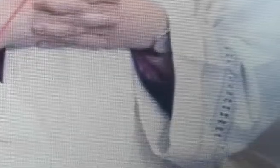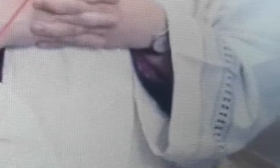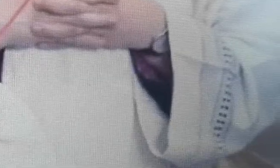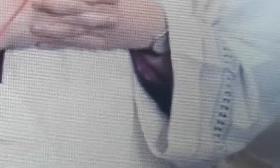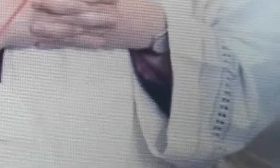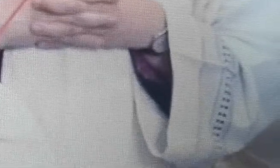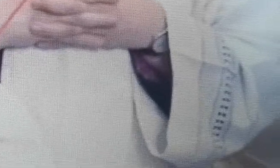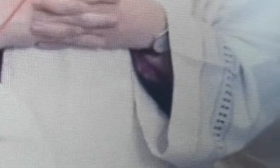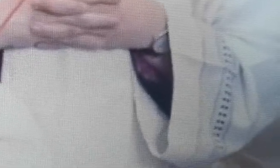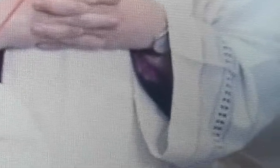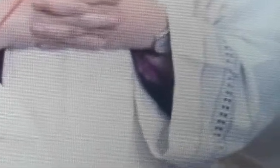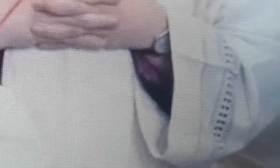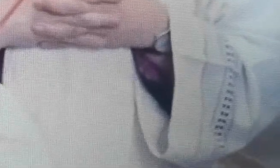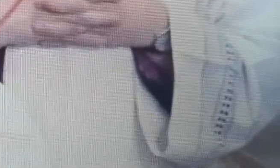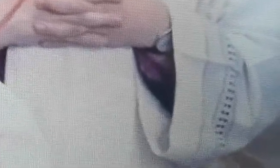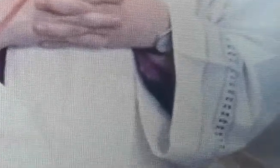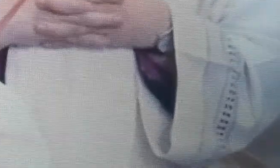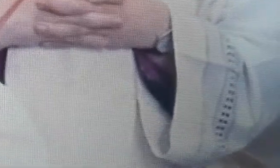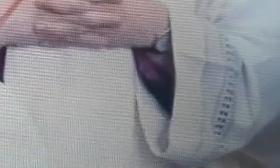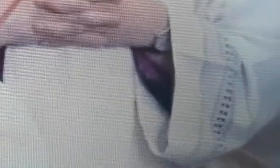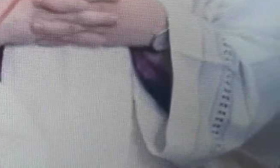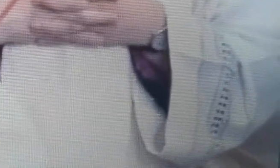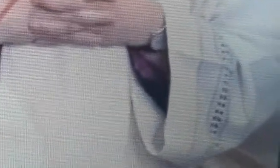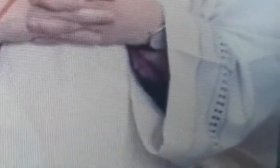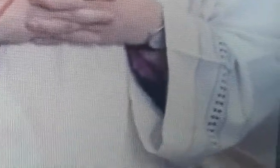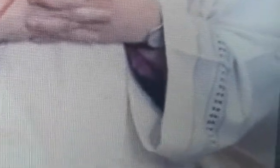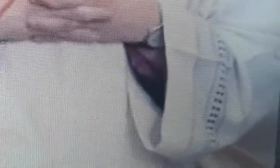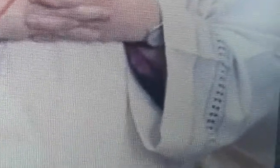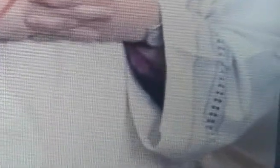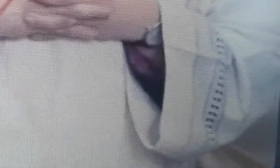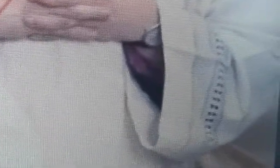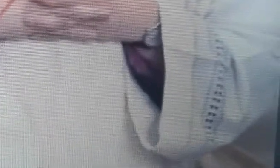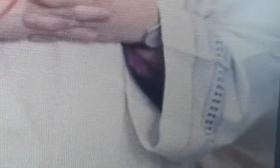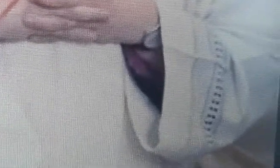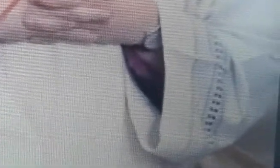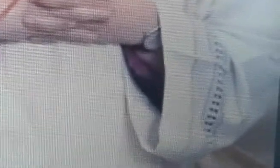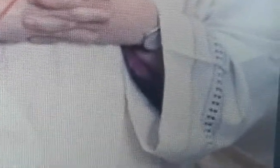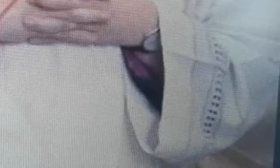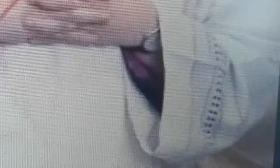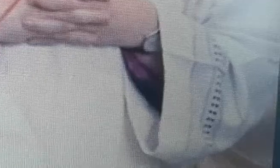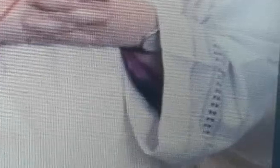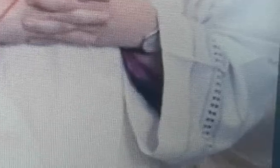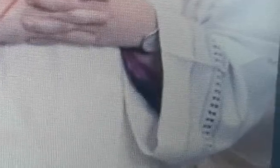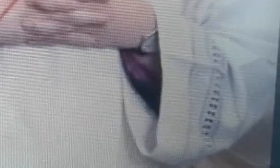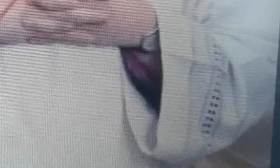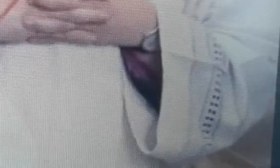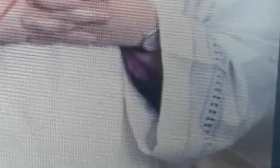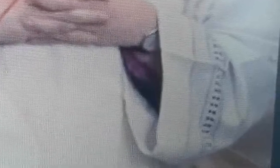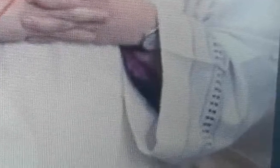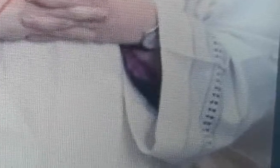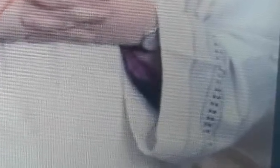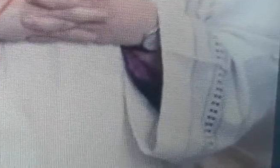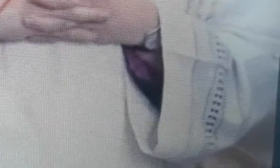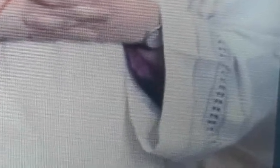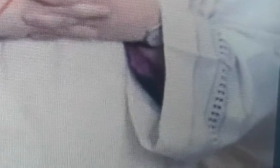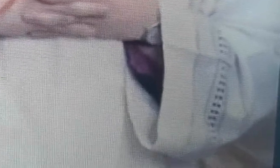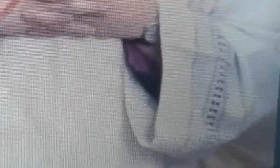quivitam suam soli Deo dicavit, fideique strenus defensor et preco dignitatis omnis omnis